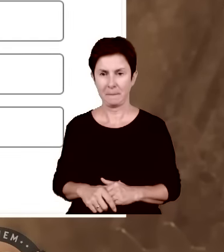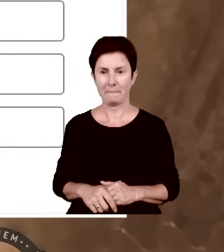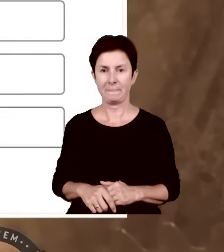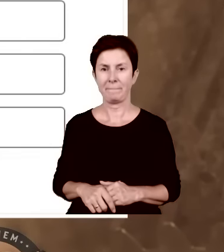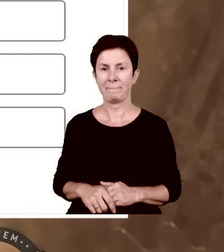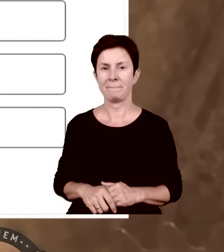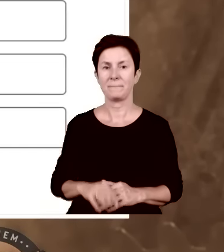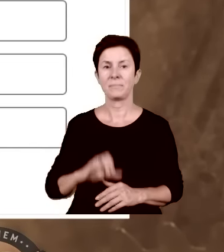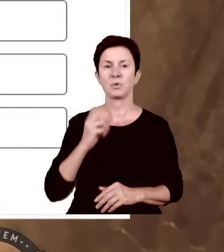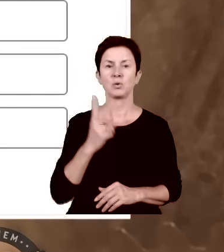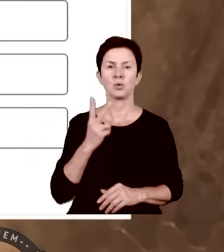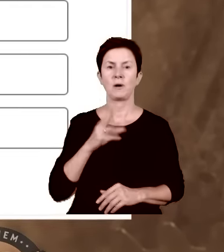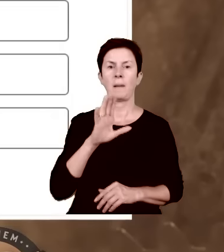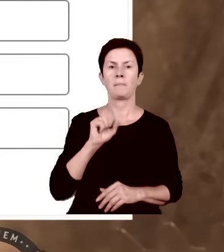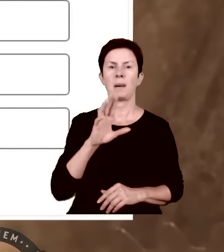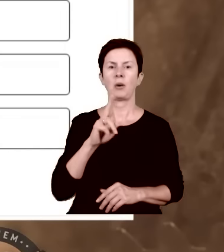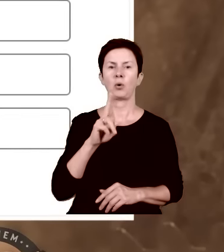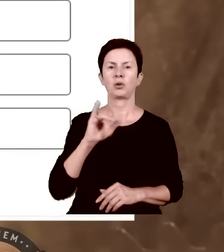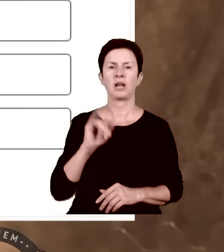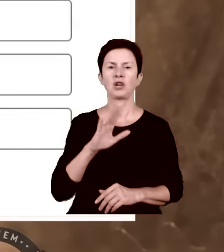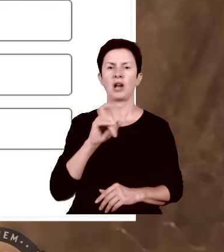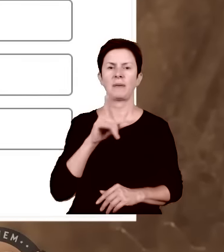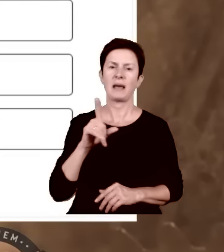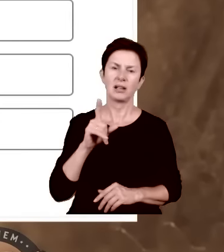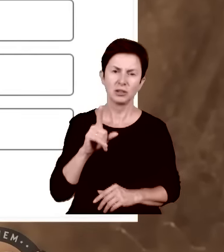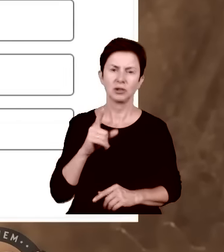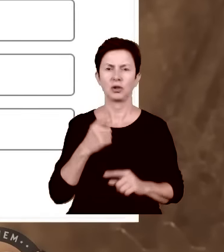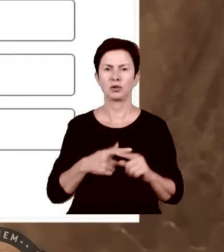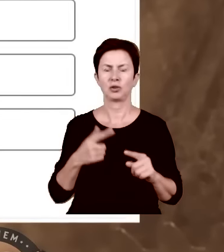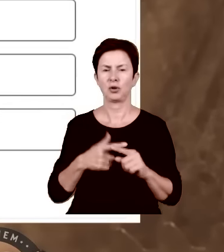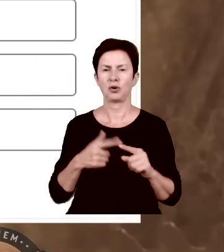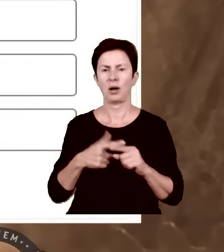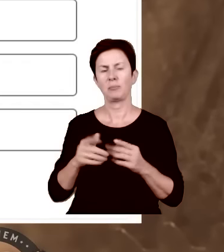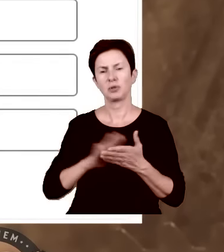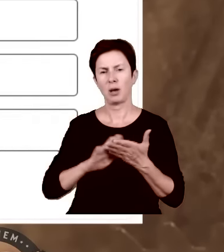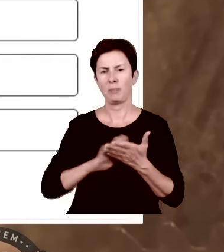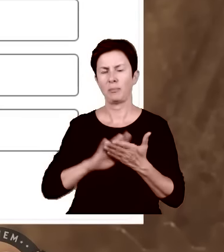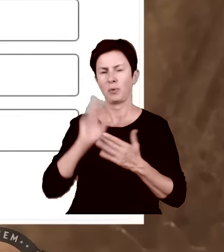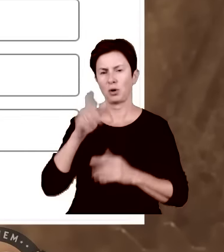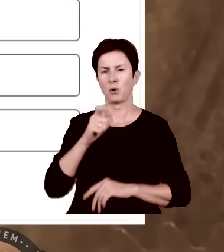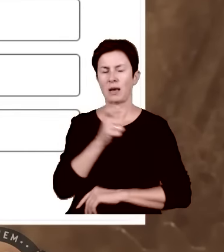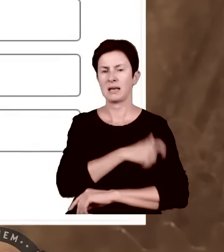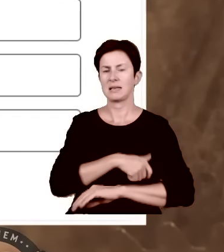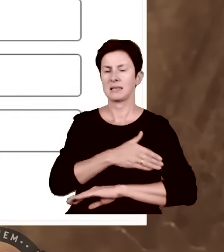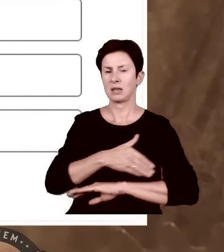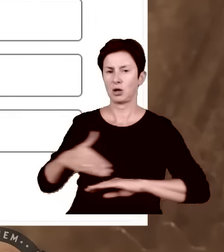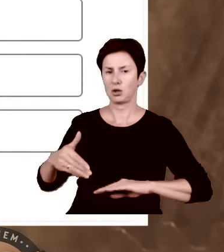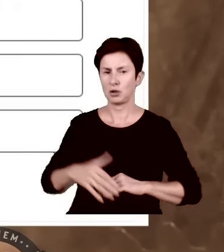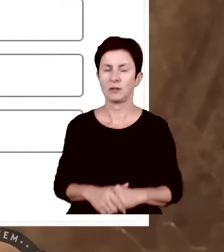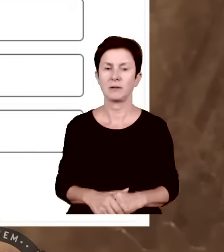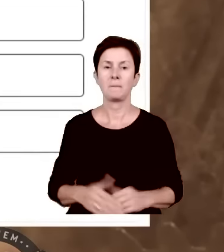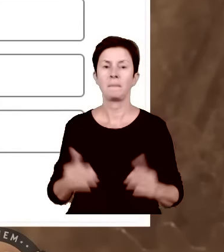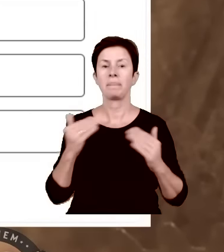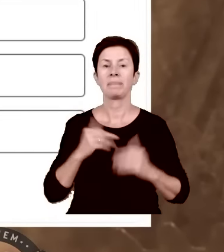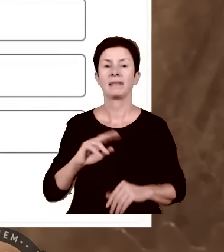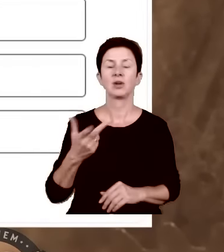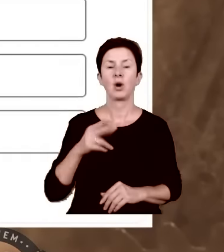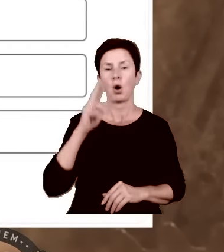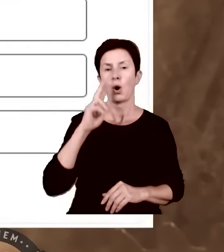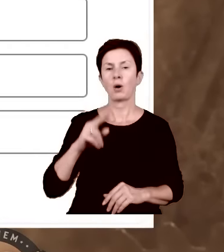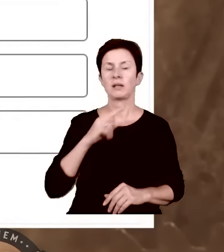druga. Barbara Kurdej Szatan za to, że w sumie trochę przeprosiła strażników. I odpowiedź trzecia.